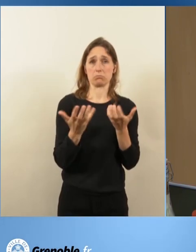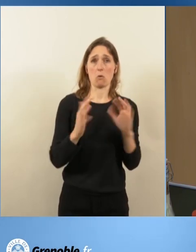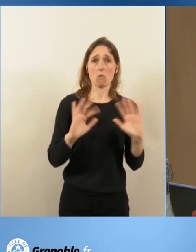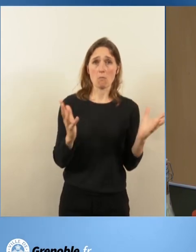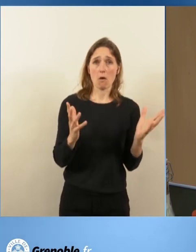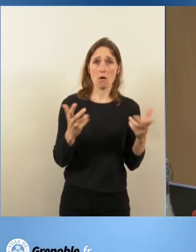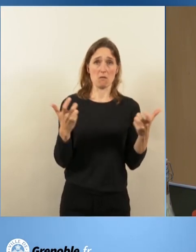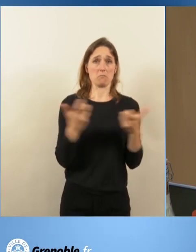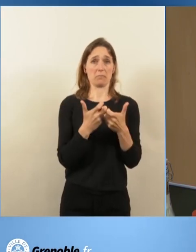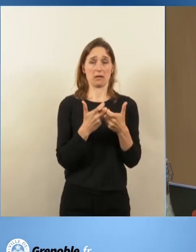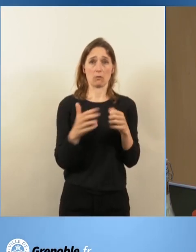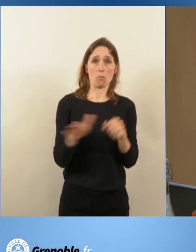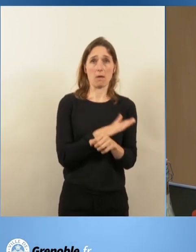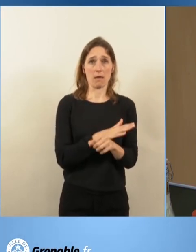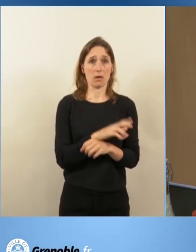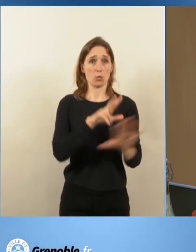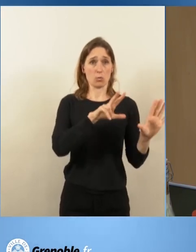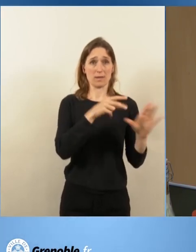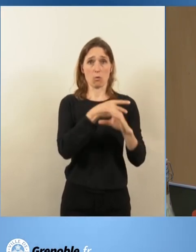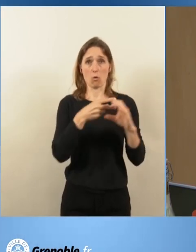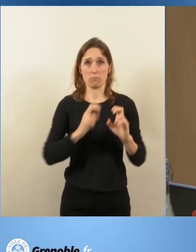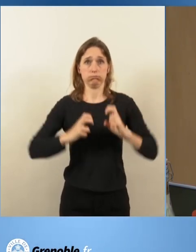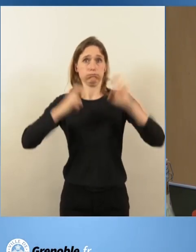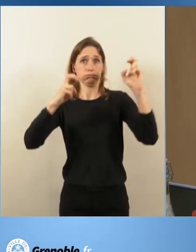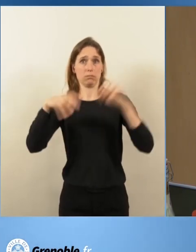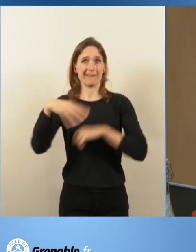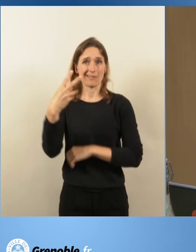à 14 euros pour information